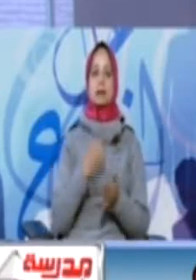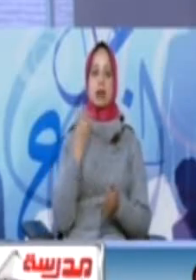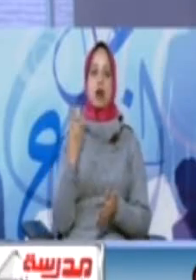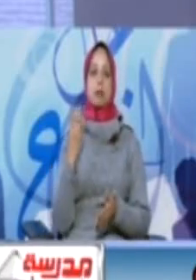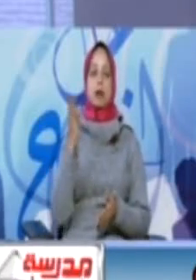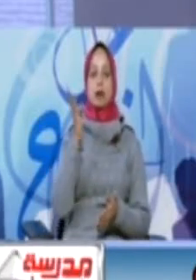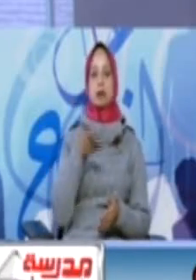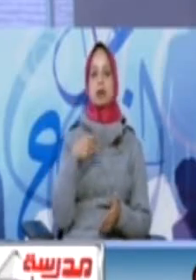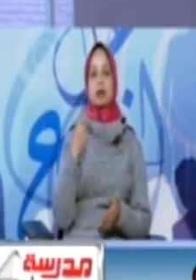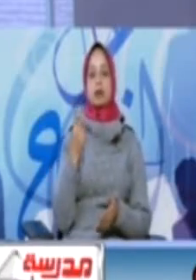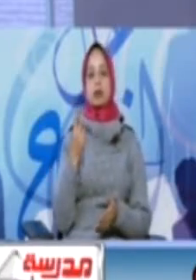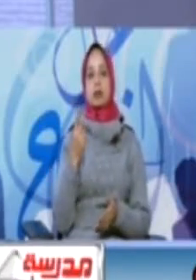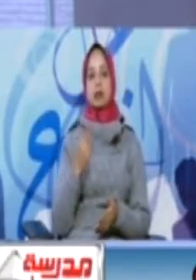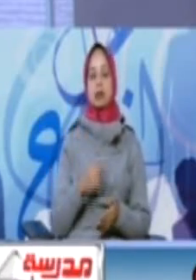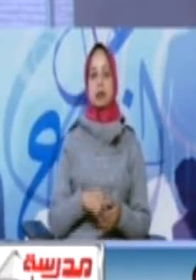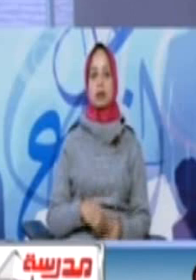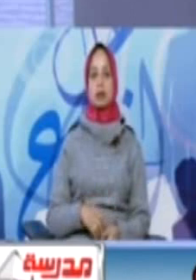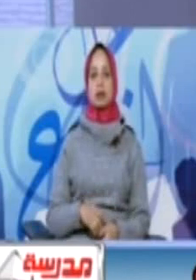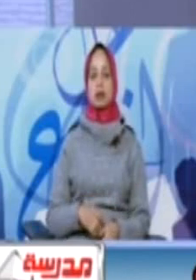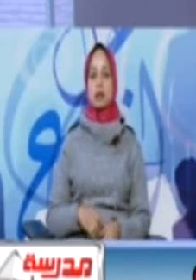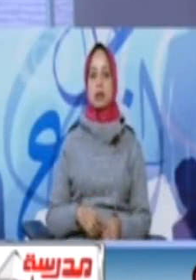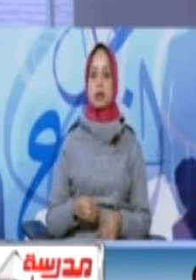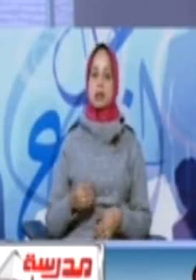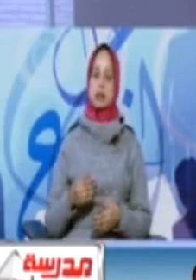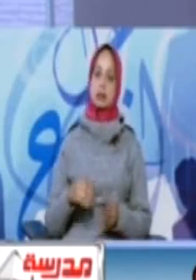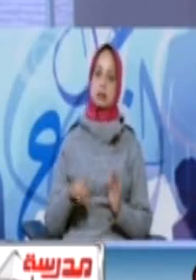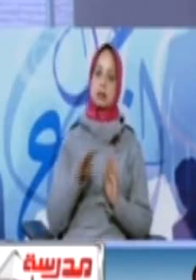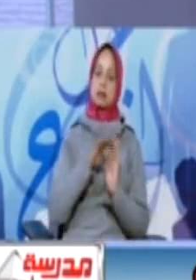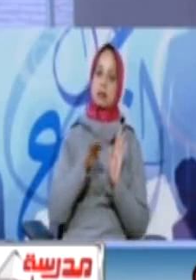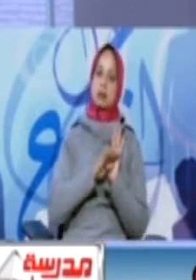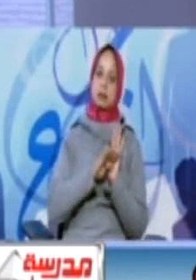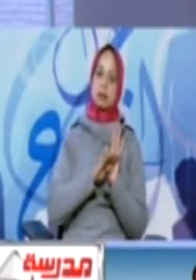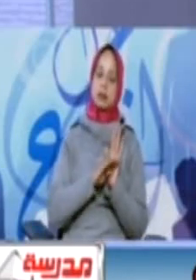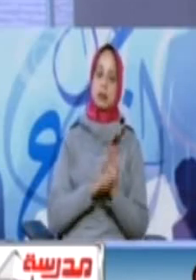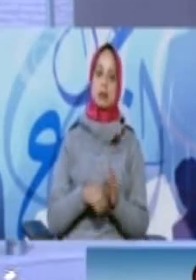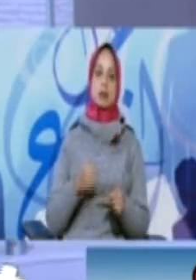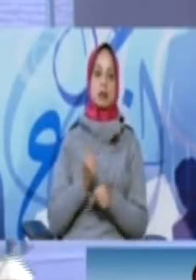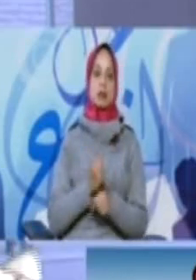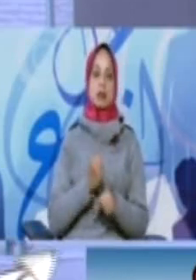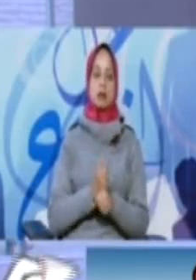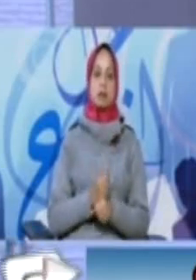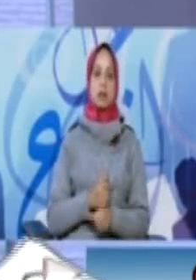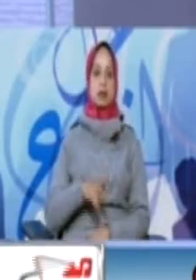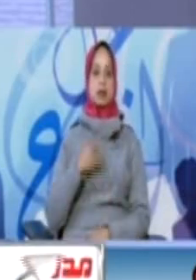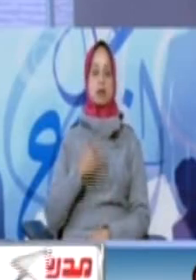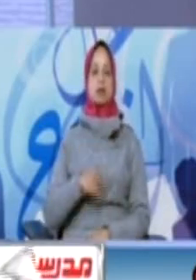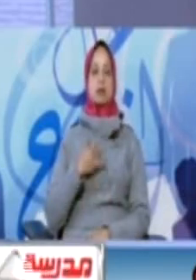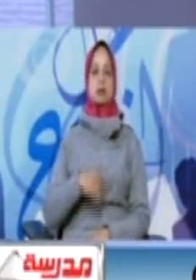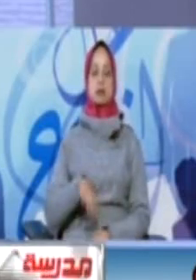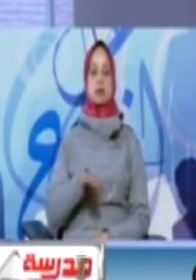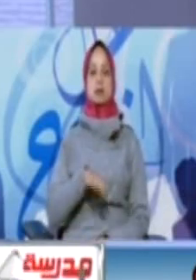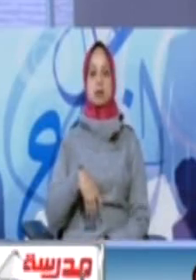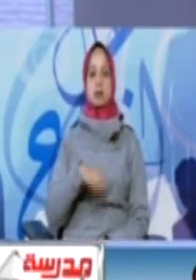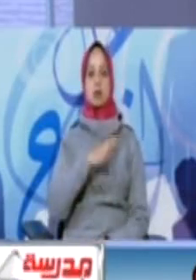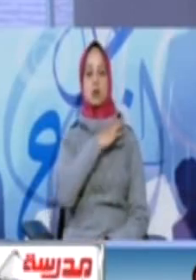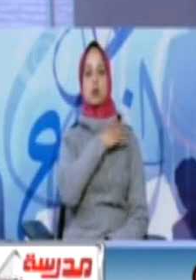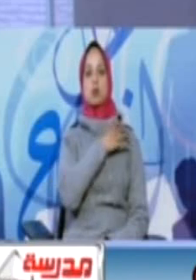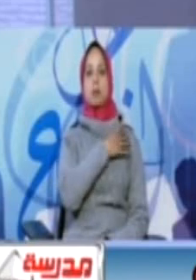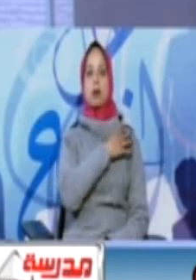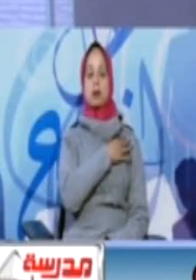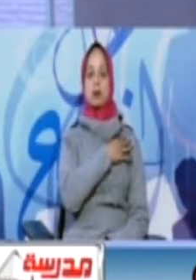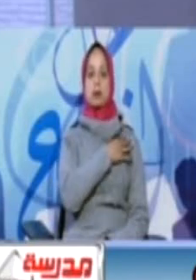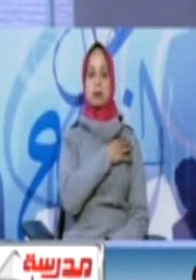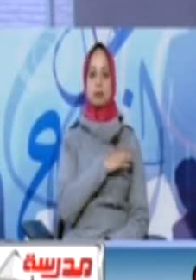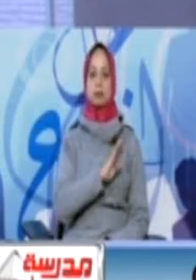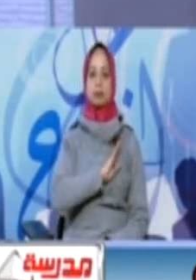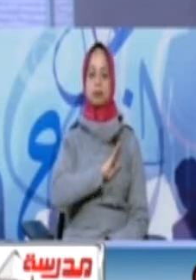جميل. حادثة 4 فبراير دي بنقول من ضمن المؤثرات التي أثرت في نفوس الزمان. ده قيام ثورة 23 يوليو؟ بالظبط كده.